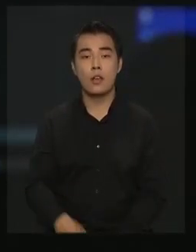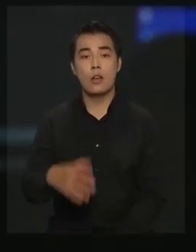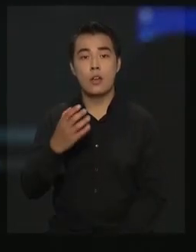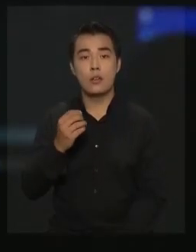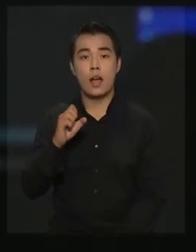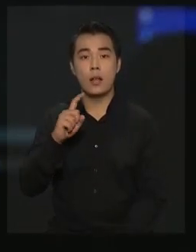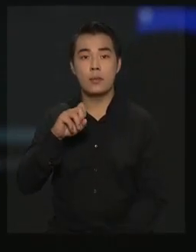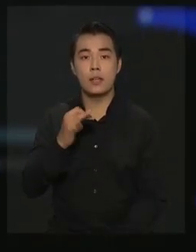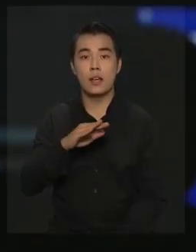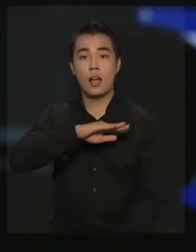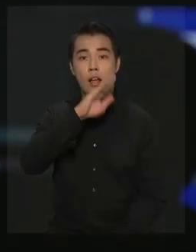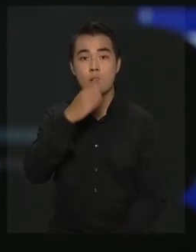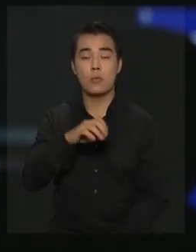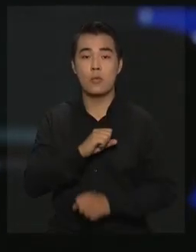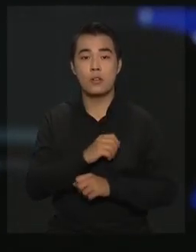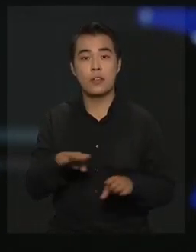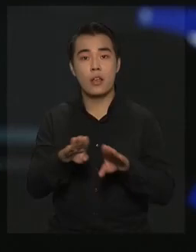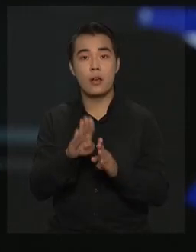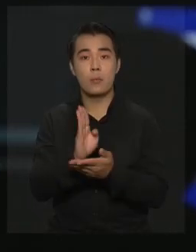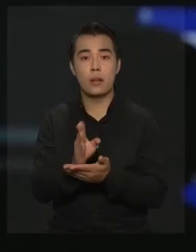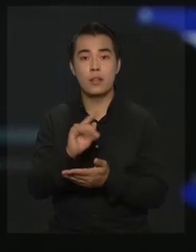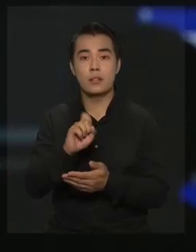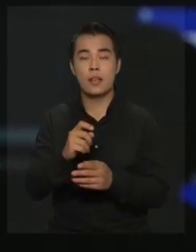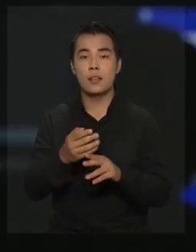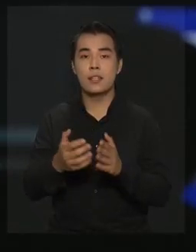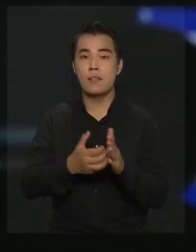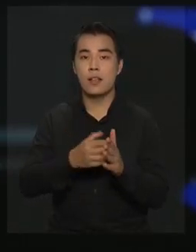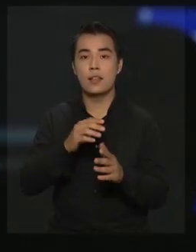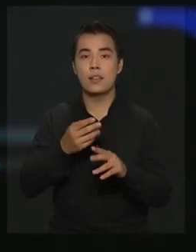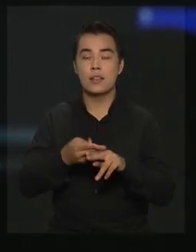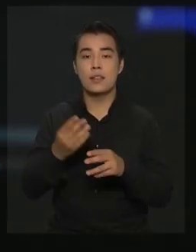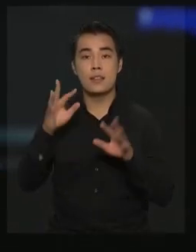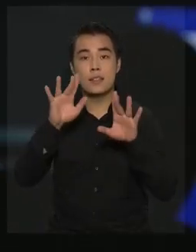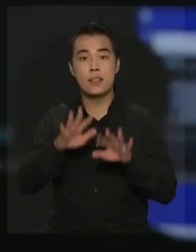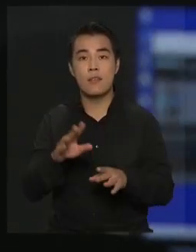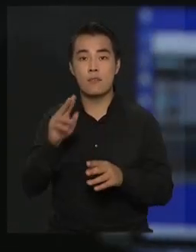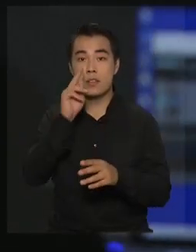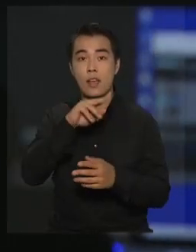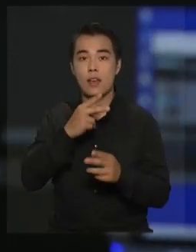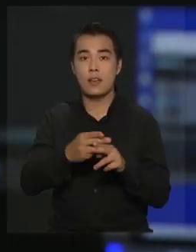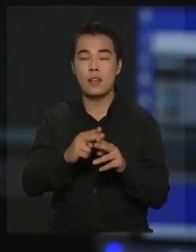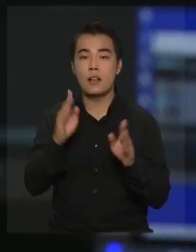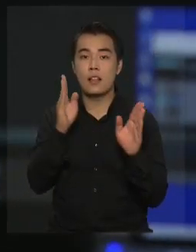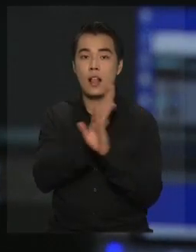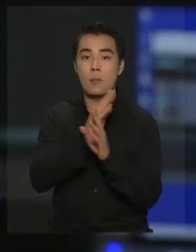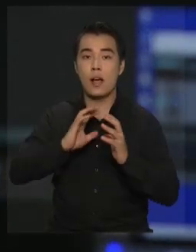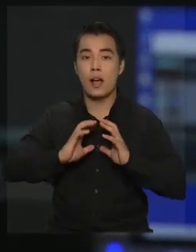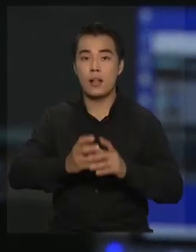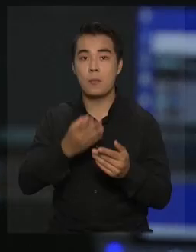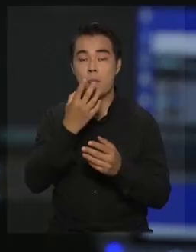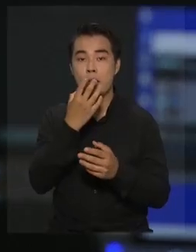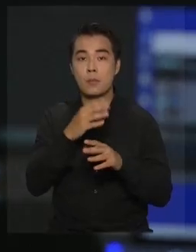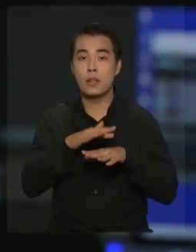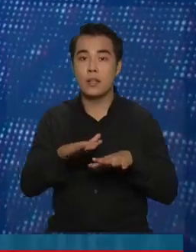Очередной альпийский горнолыжный курорт закрывается из-за нехватки снега. По словам экологов, виной всему глобальное потепление. Во